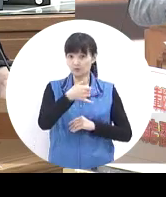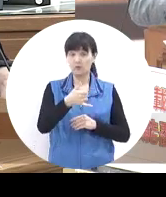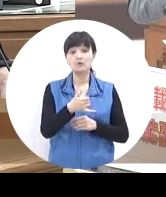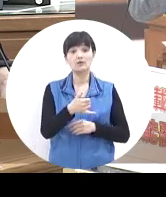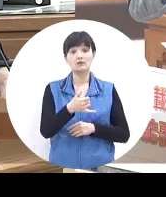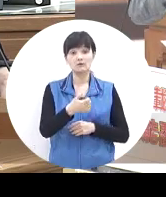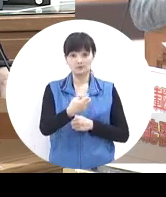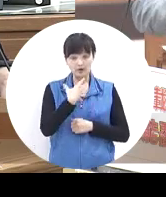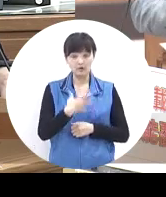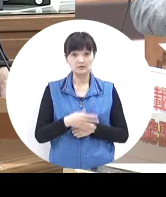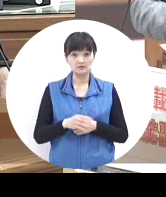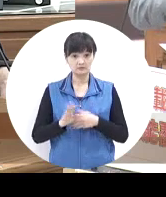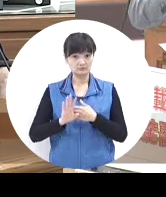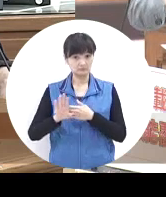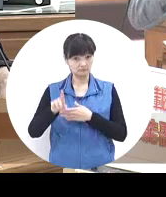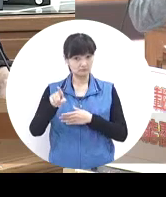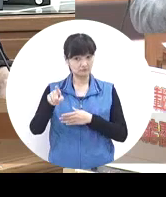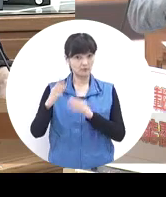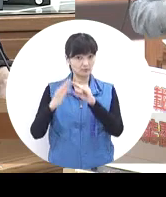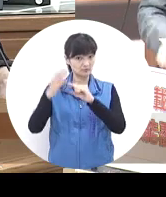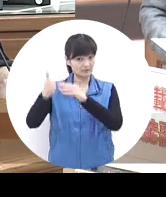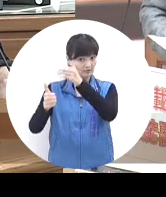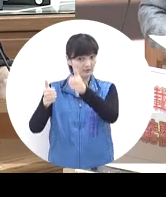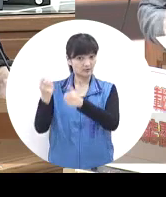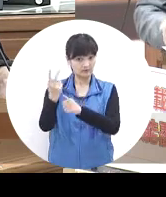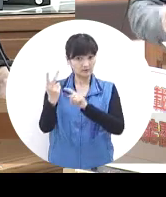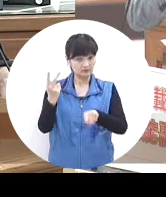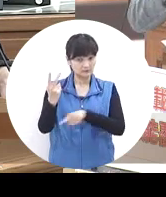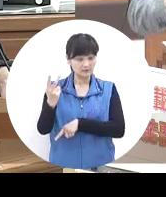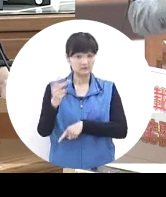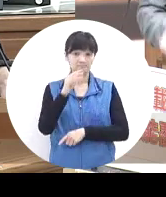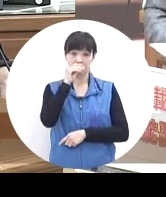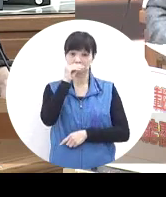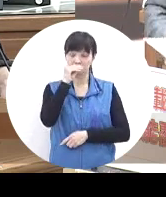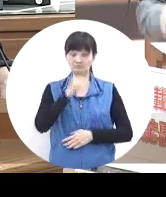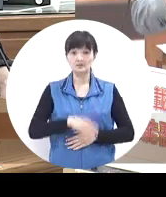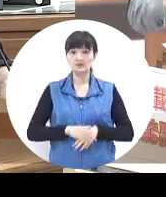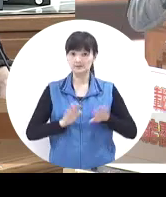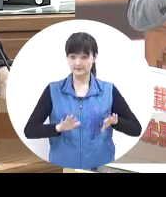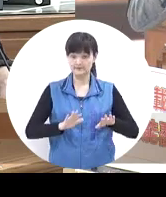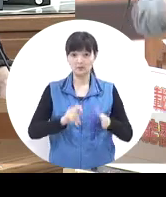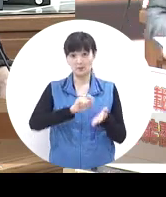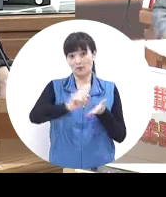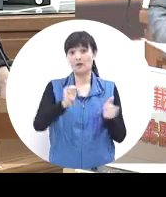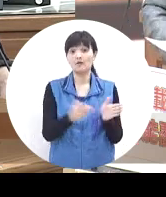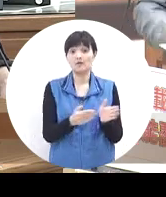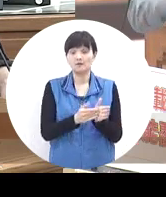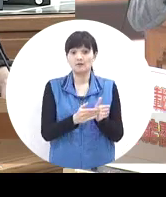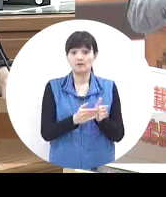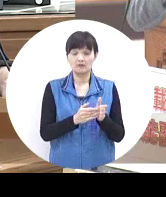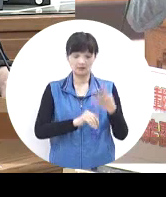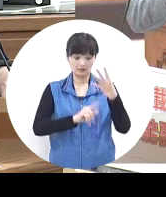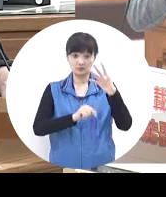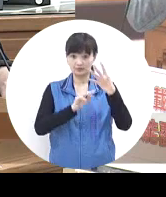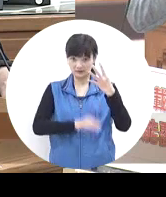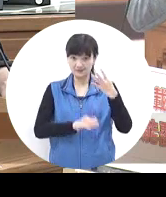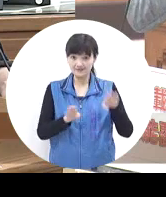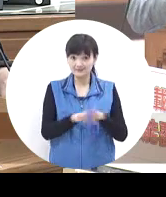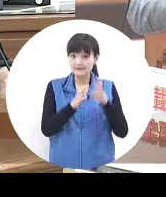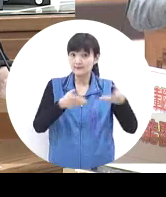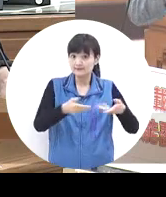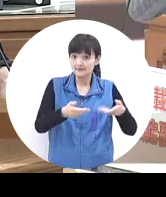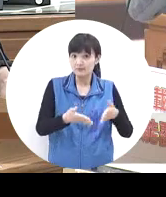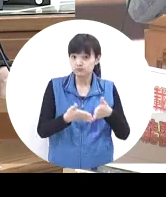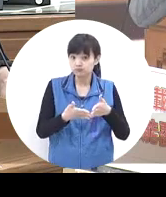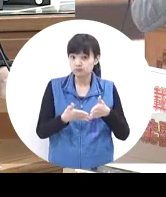局长，到现在水肥投入站都已经决标了，四月底要动工了，没有任何一位